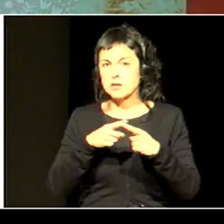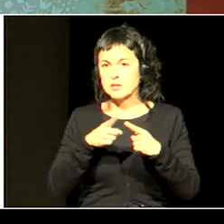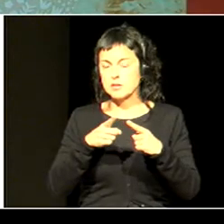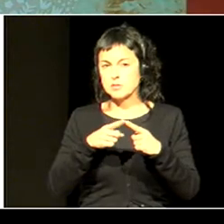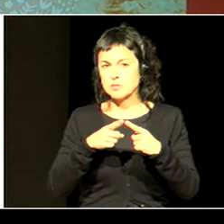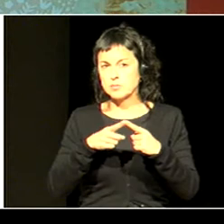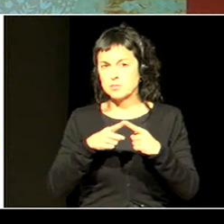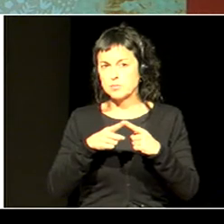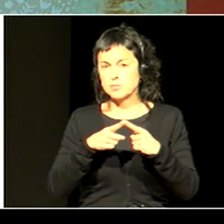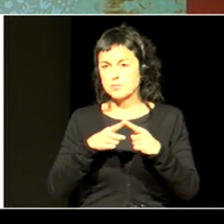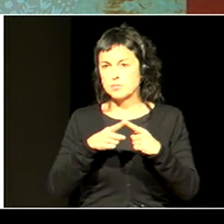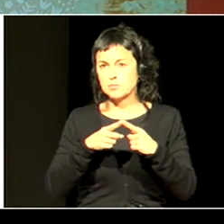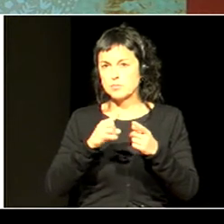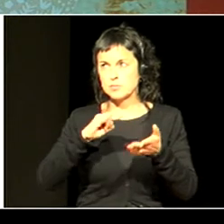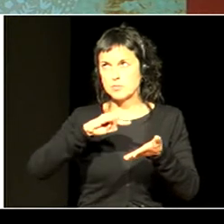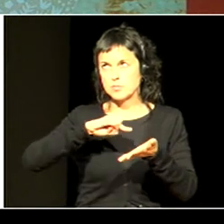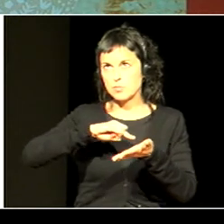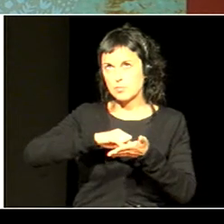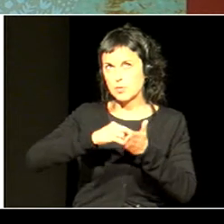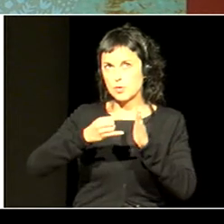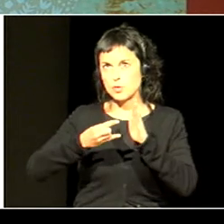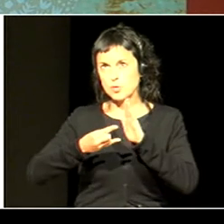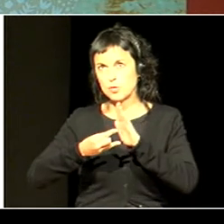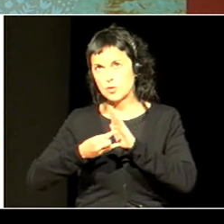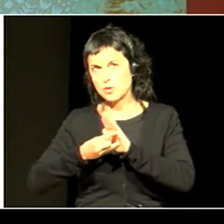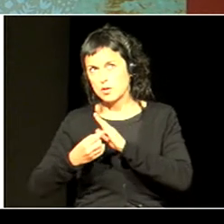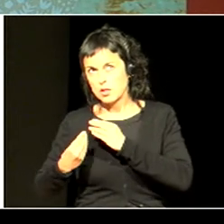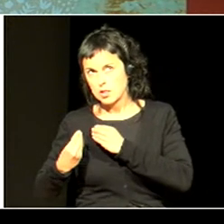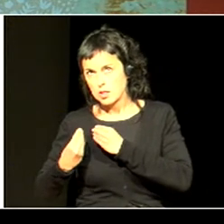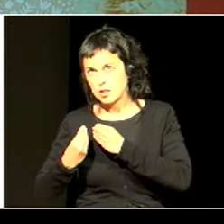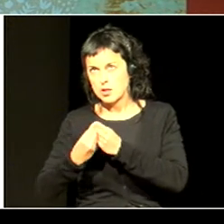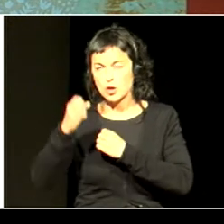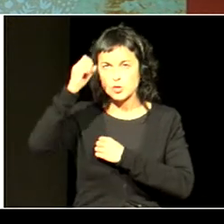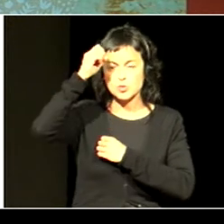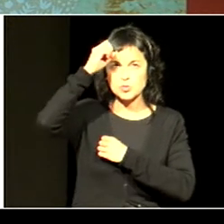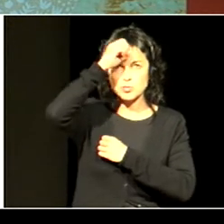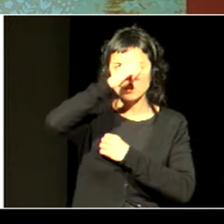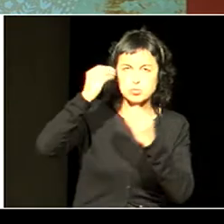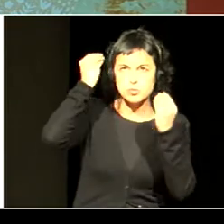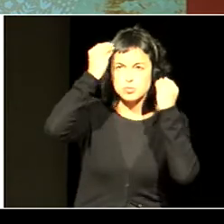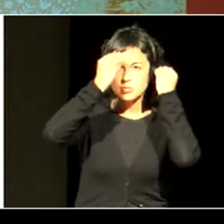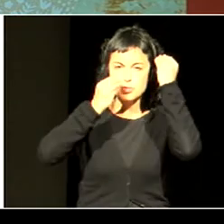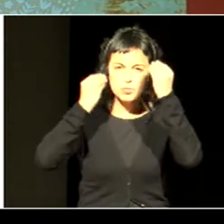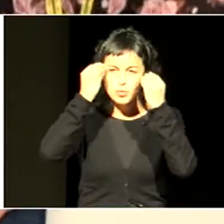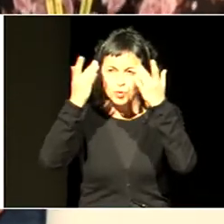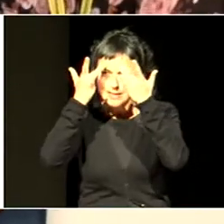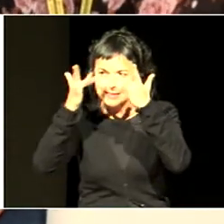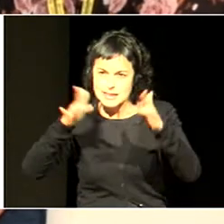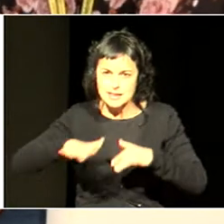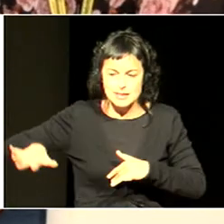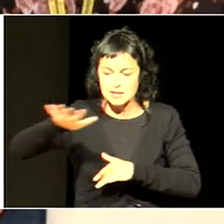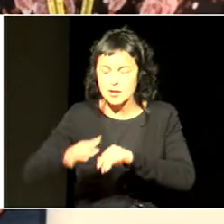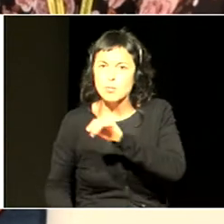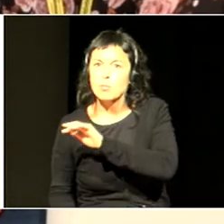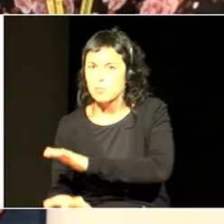proiektuarekin ba, sortu ditugula hausnarketa eta sentsibilizazio esparru bat hori egiteko,